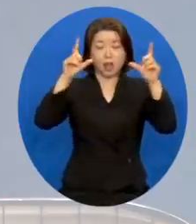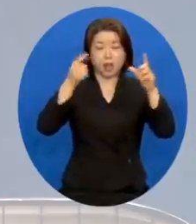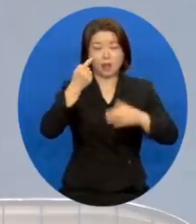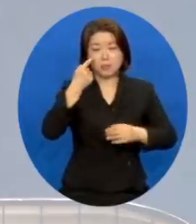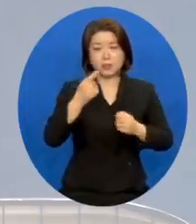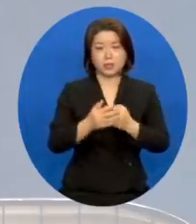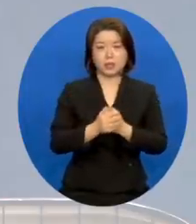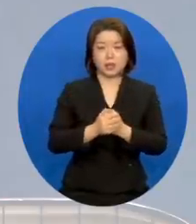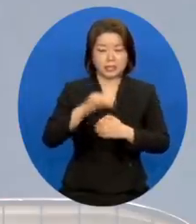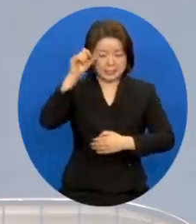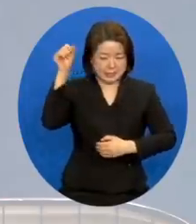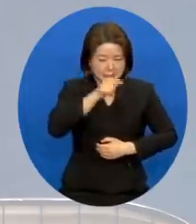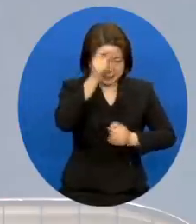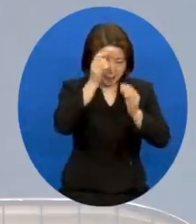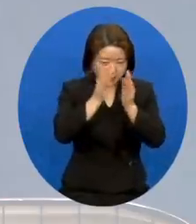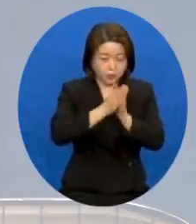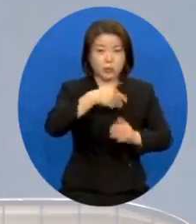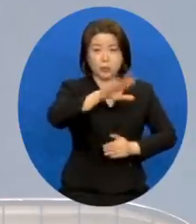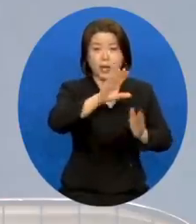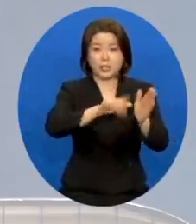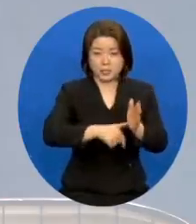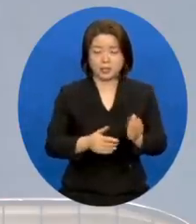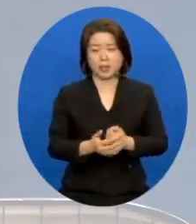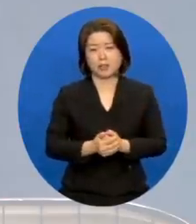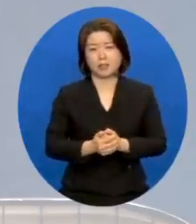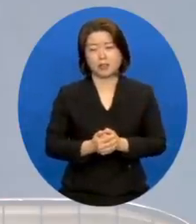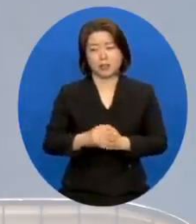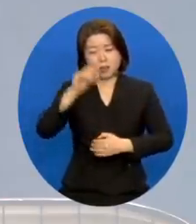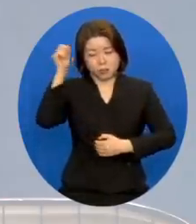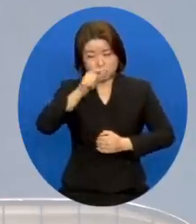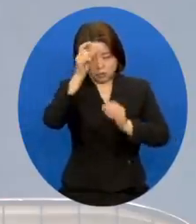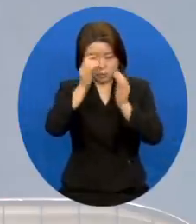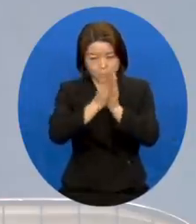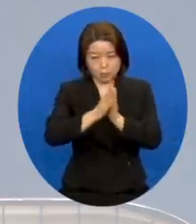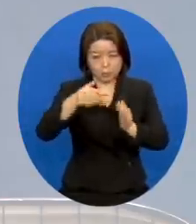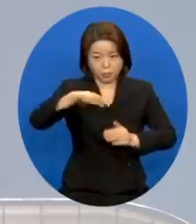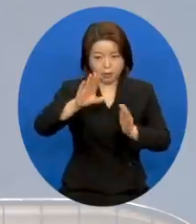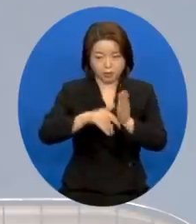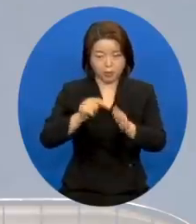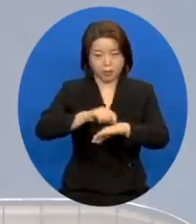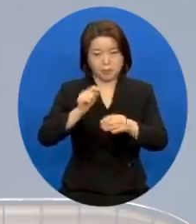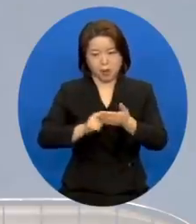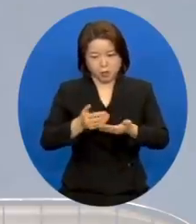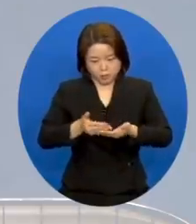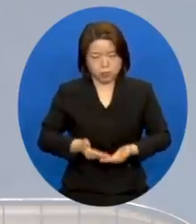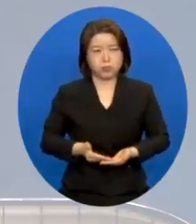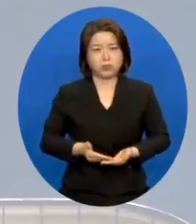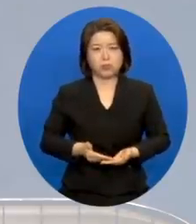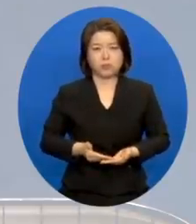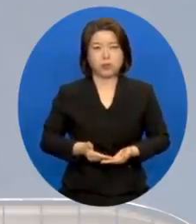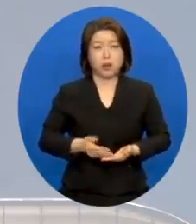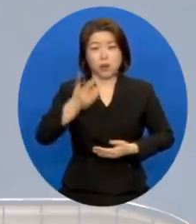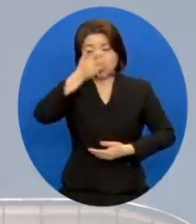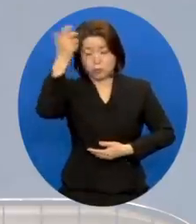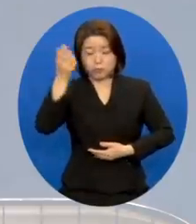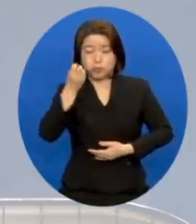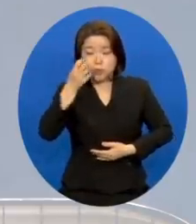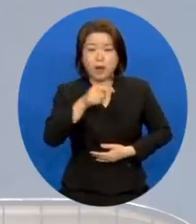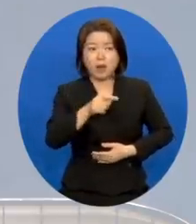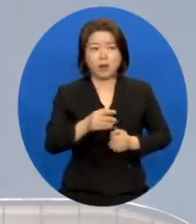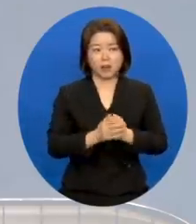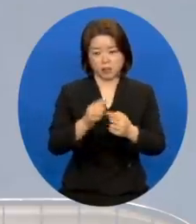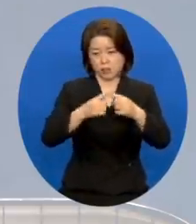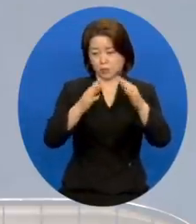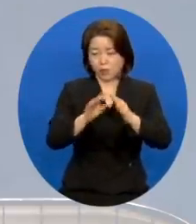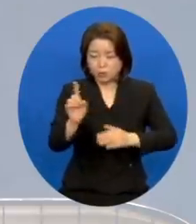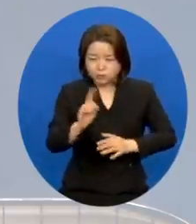새벽기도 갈 시간이에요 새벽기도를 갔는데 마음이 얼마나 무거운지 그렇지 않겠어요 그런 꿈을 꿨는데 교회 무슨